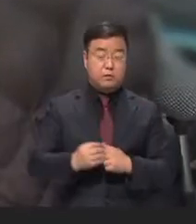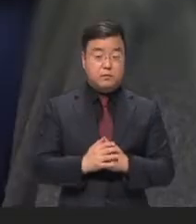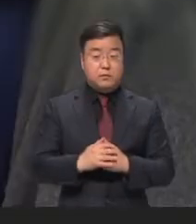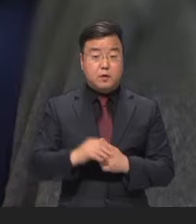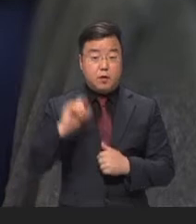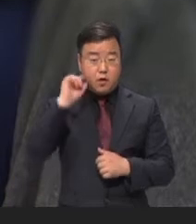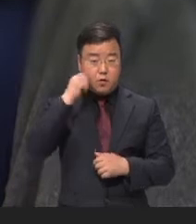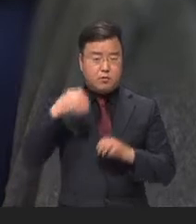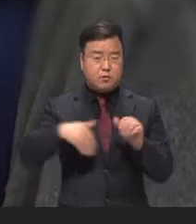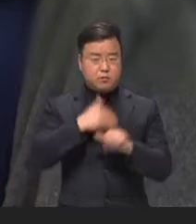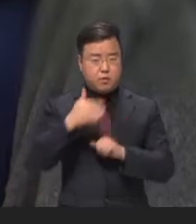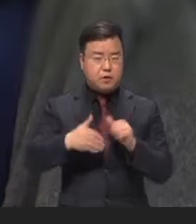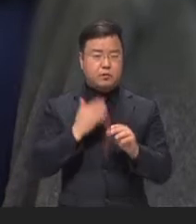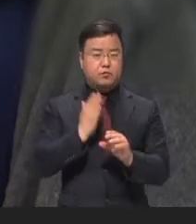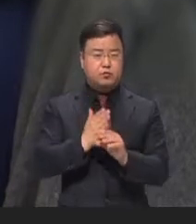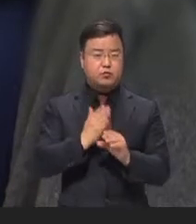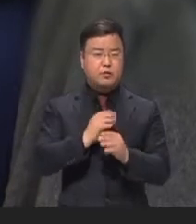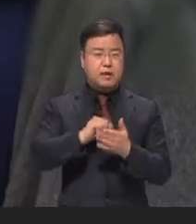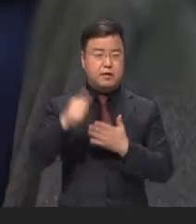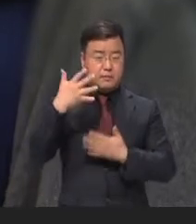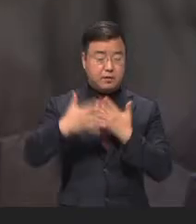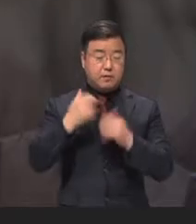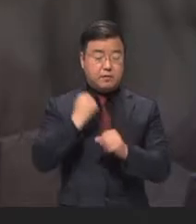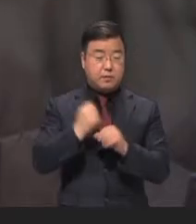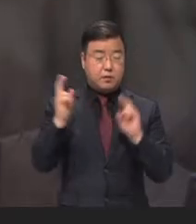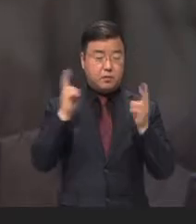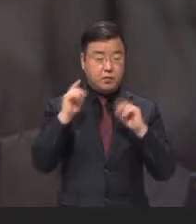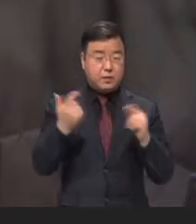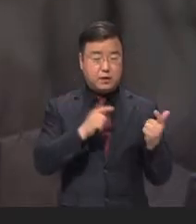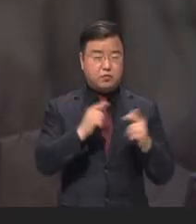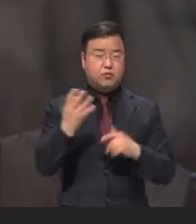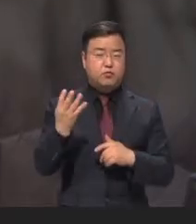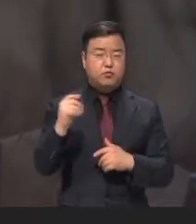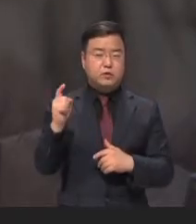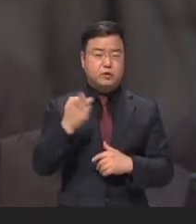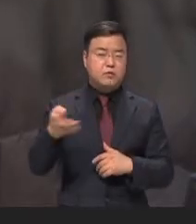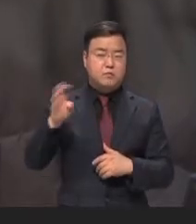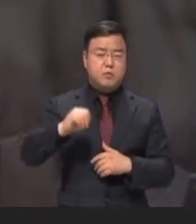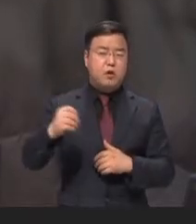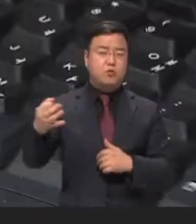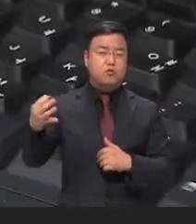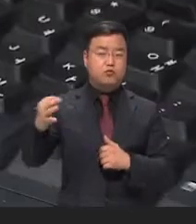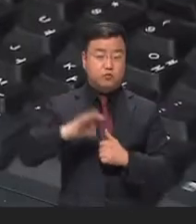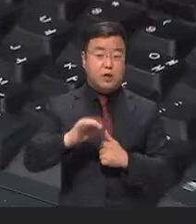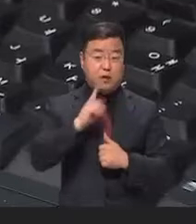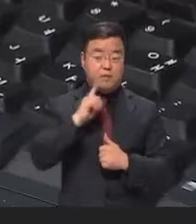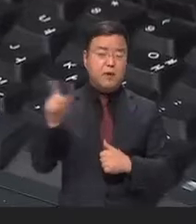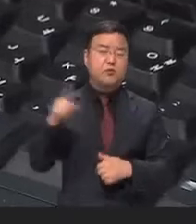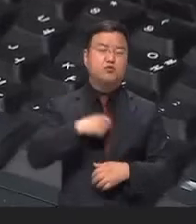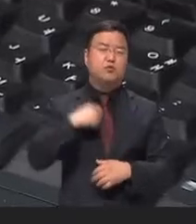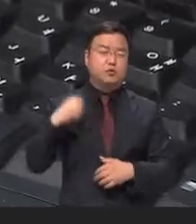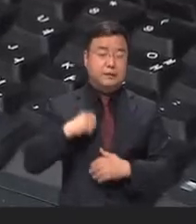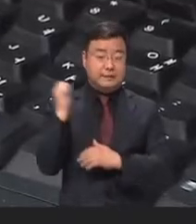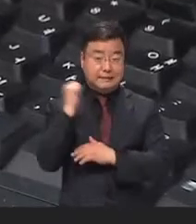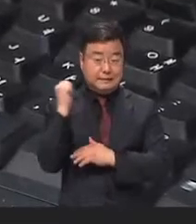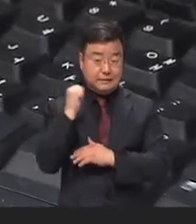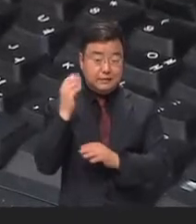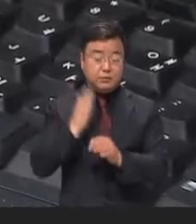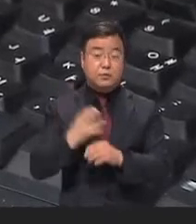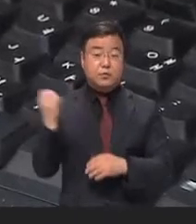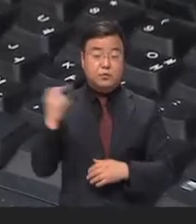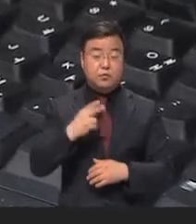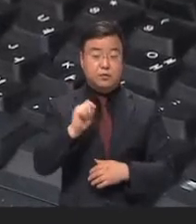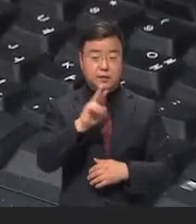국내 애니메이션 제작업체들은 수십억 원을 주겠다는 중국의 제안에 흔들리기 일쑤. 여기에 TV를 통해선